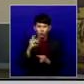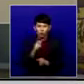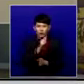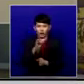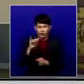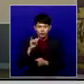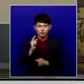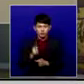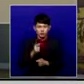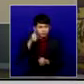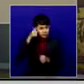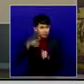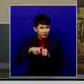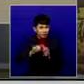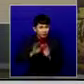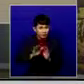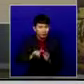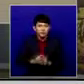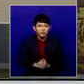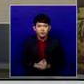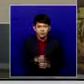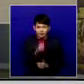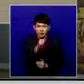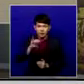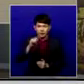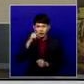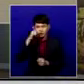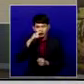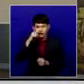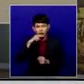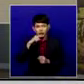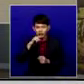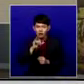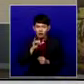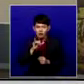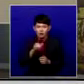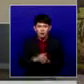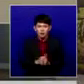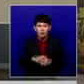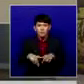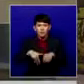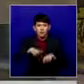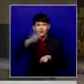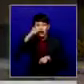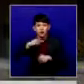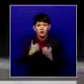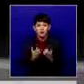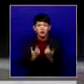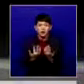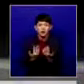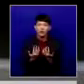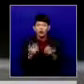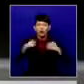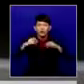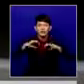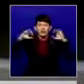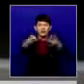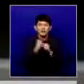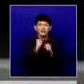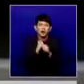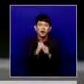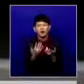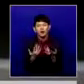ไว้นะครับนี่ไงเขาใช้ AI แล้วเห็นไหมประชาชนบ้านเราเนี่ยนะรอราชการรอข้อมูล